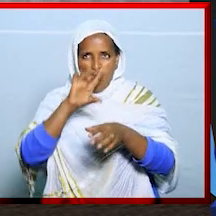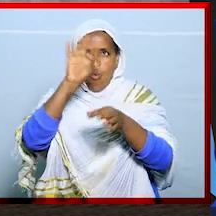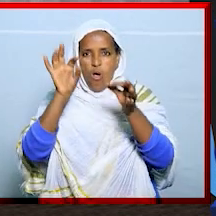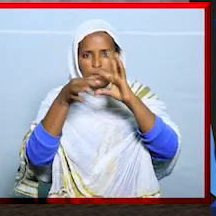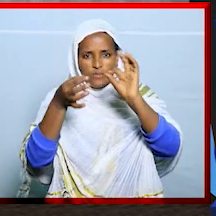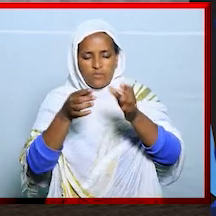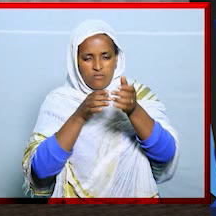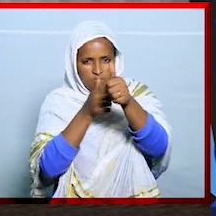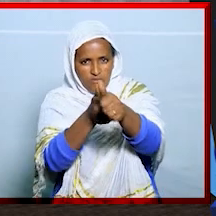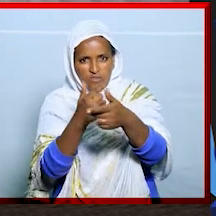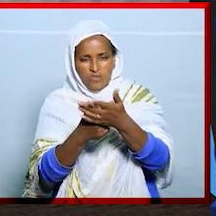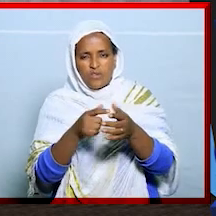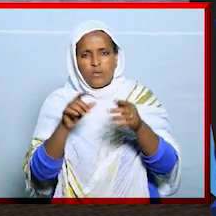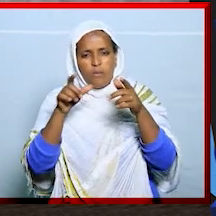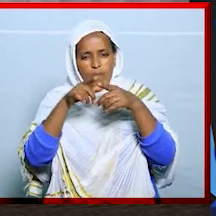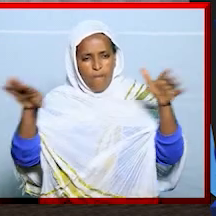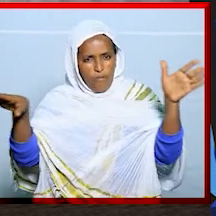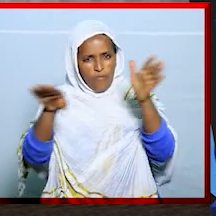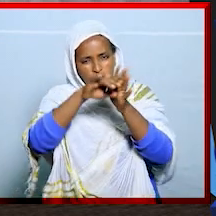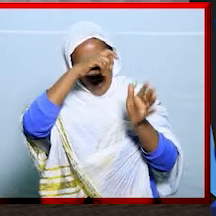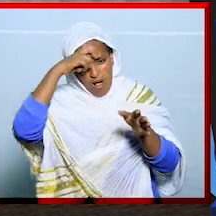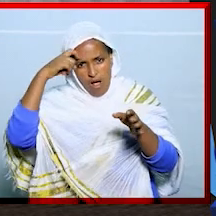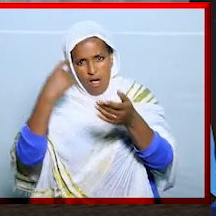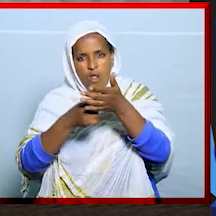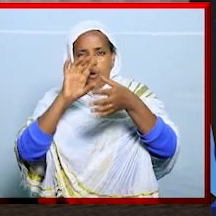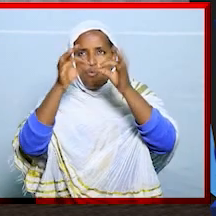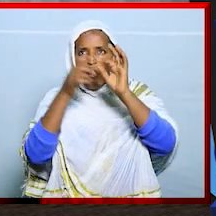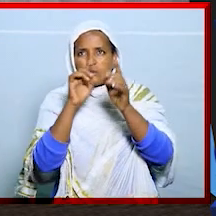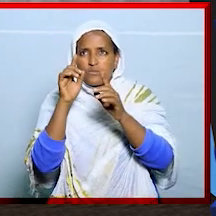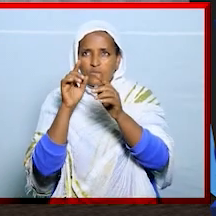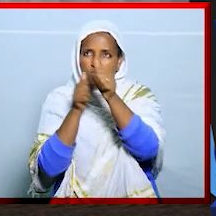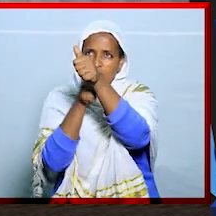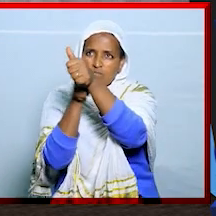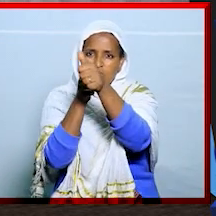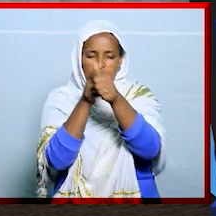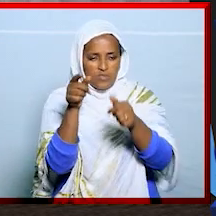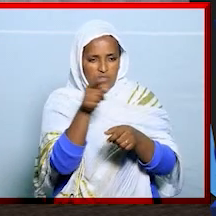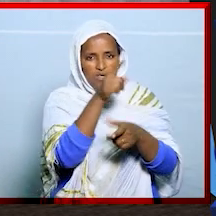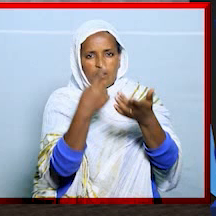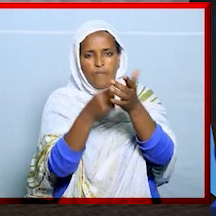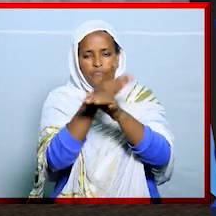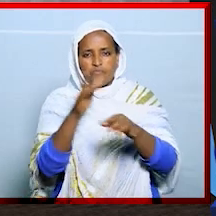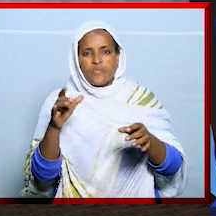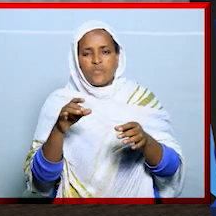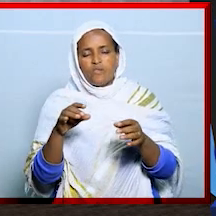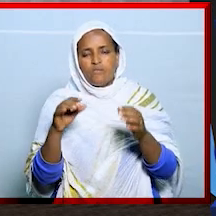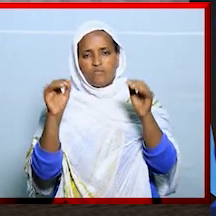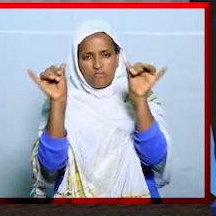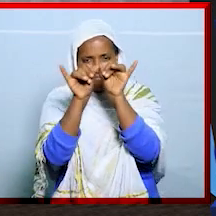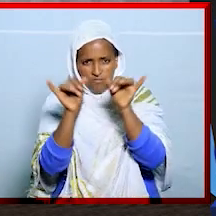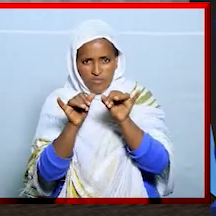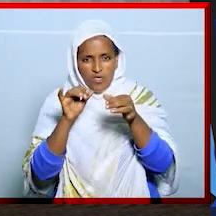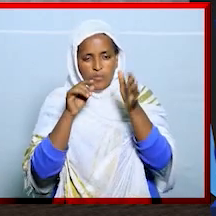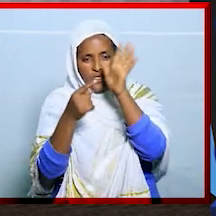ነበር። እንዲሁም በአሸዋማ በረሃ በተንጣለለ በረሃ ላይ የሚጓዙ ሰዎችን በከዋክብት ምልክትነት ነበር የሚጓዙት። እነዛን የኮከቦች